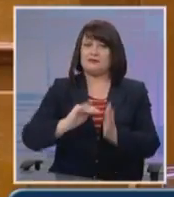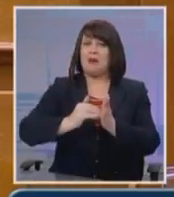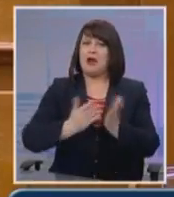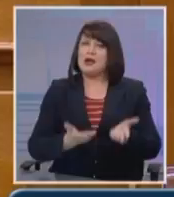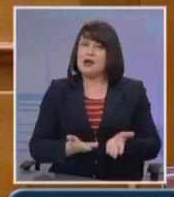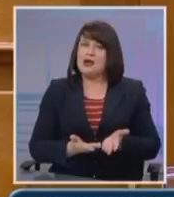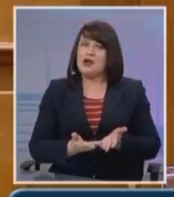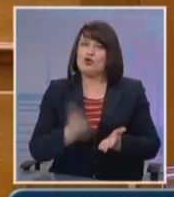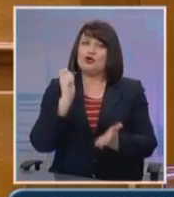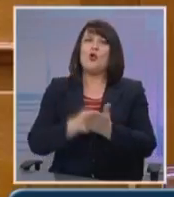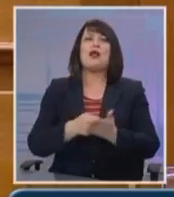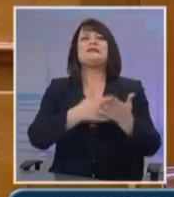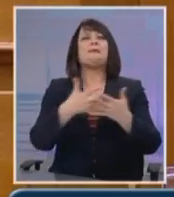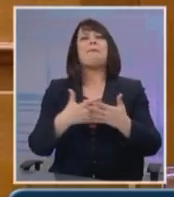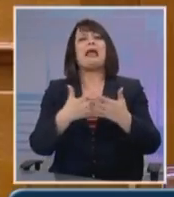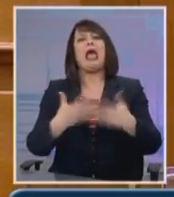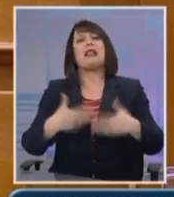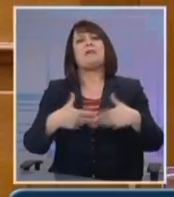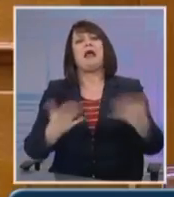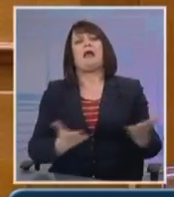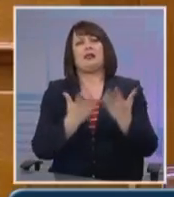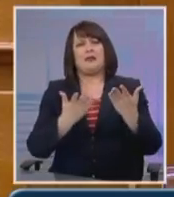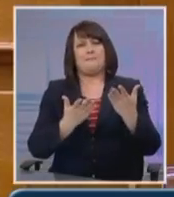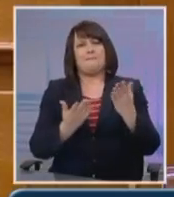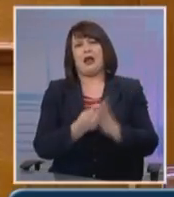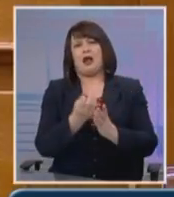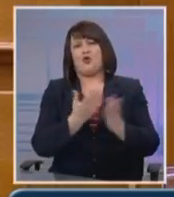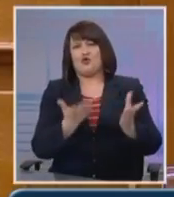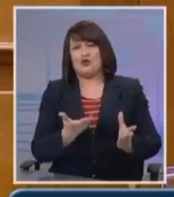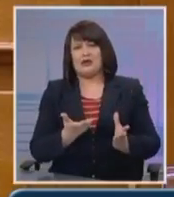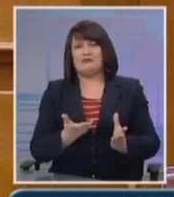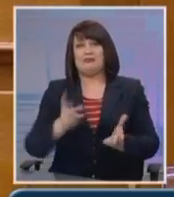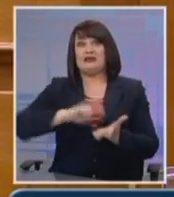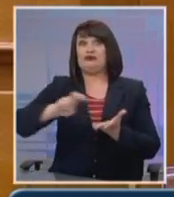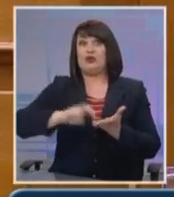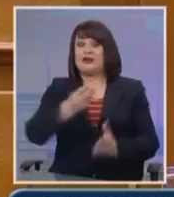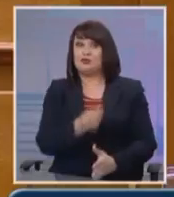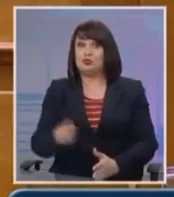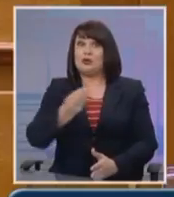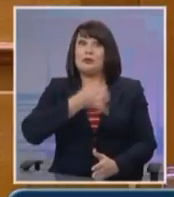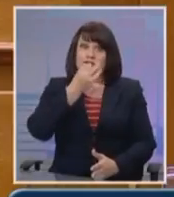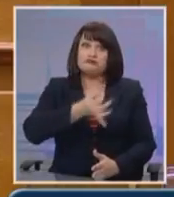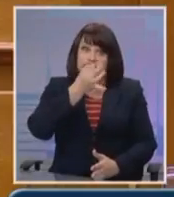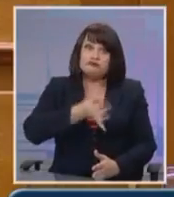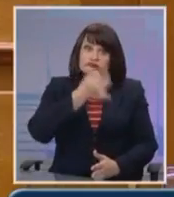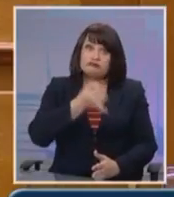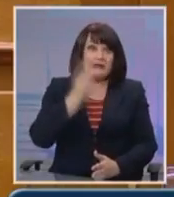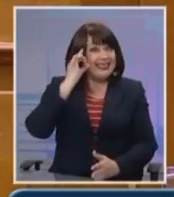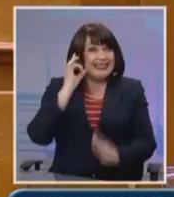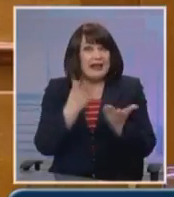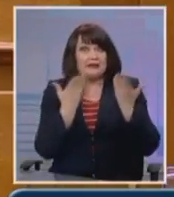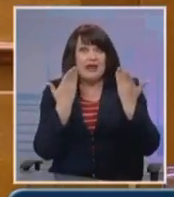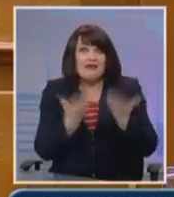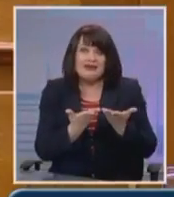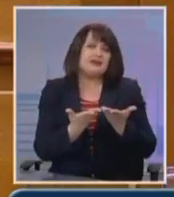ενός νέου μηχανήματος για την παραγωγή του. Οι αυξημένες εισφορές, σας το έχουμε πει πολλές φορές, αλλά δεν το